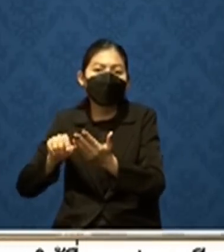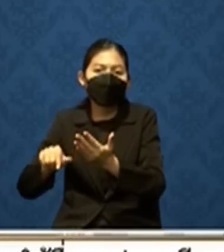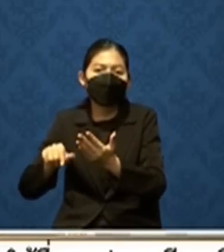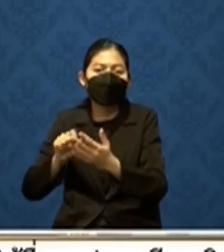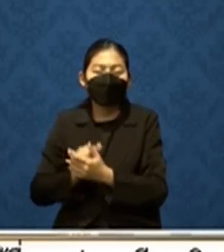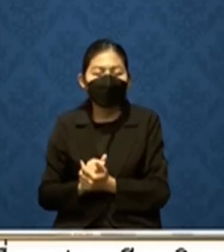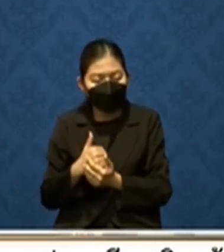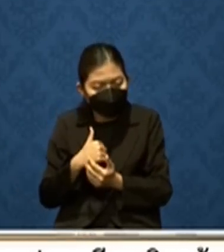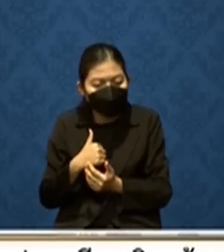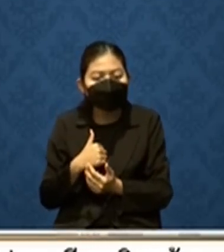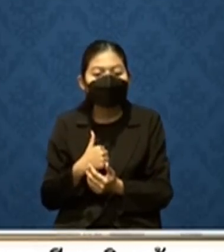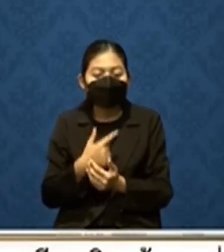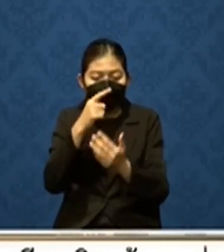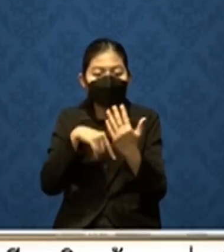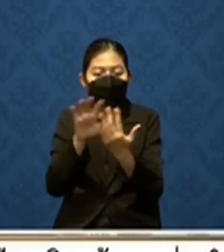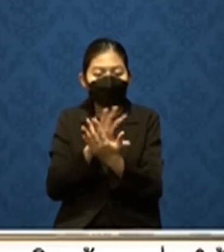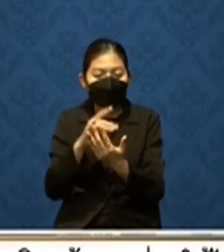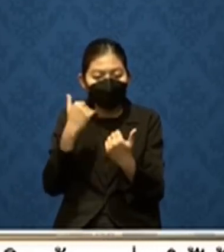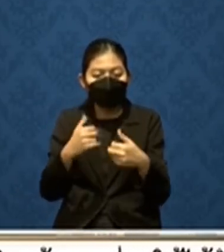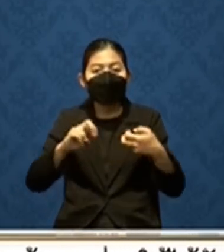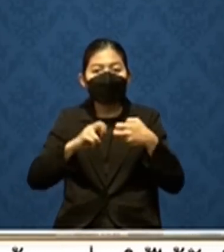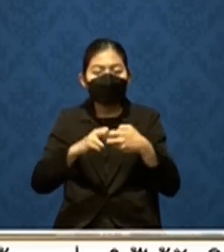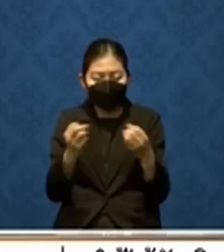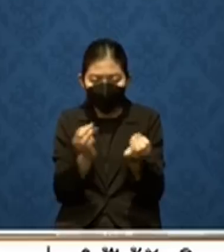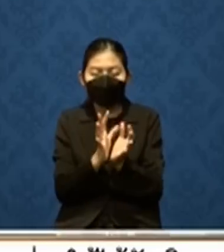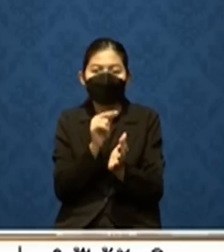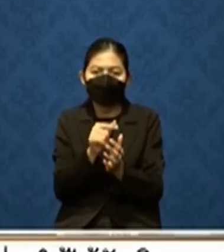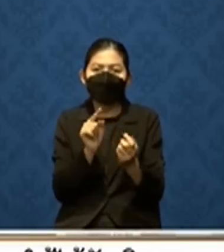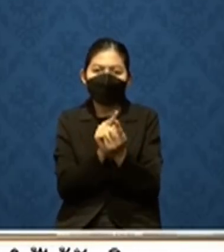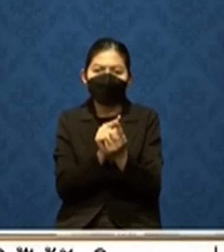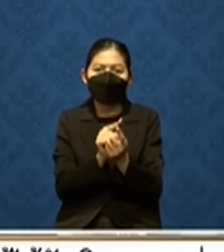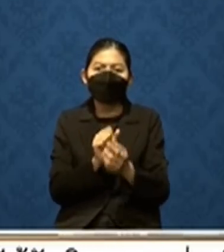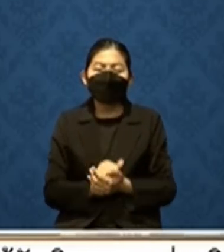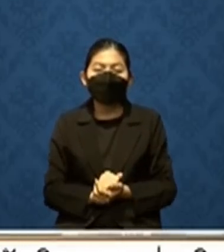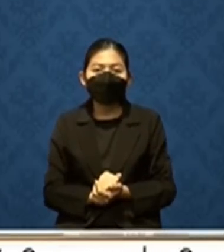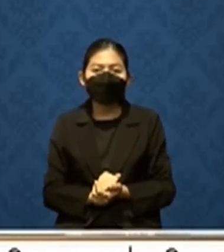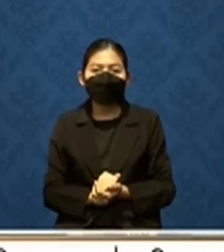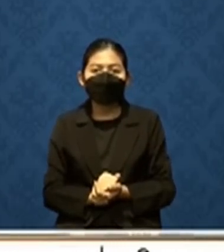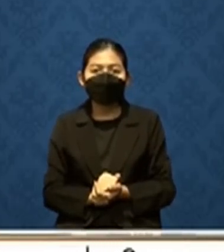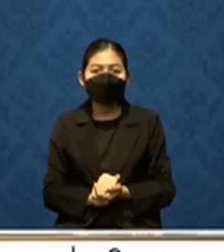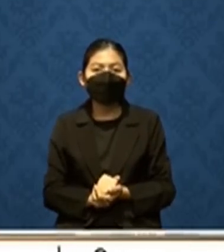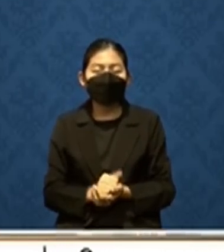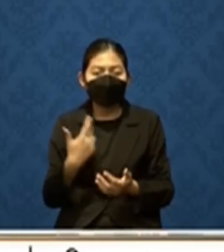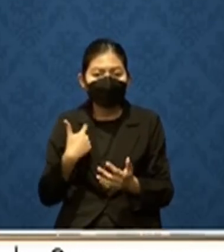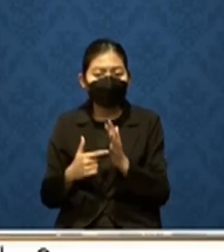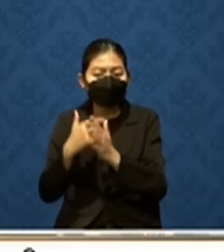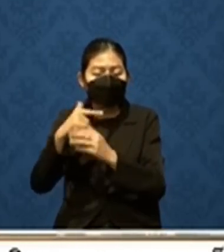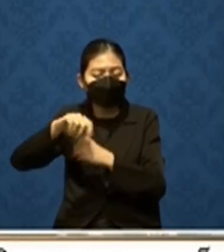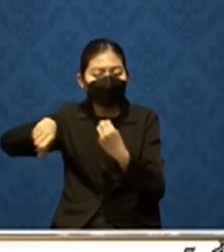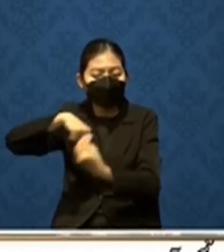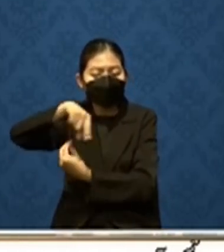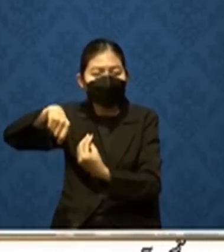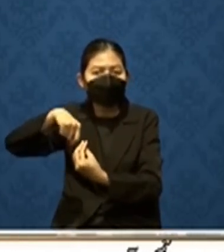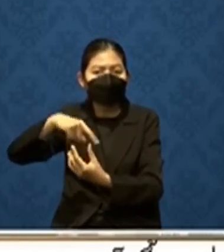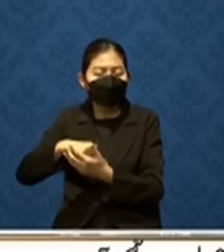เต็มที่สุภาพสะกิดที่เกิดขึ้นทำงานครับที่เลวร้ายไปกว่านั้นในมุมของการสร้างเศรษฐกิจเพราะ